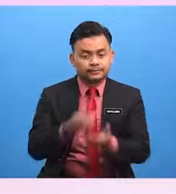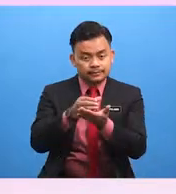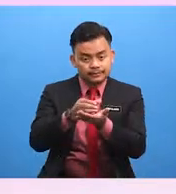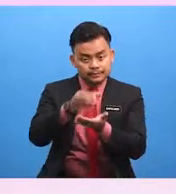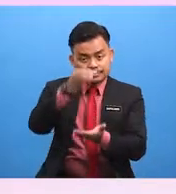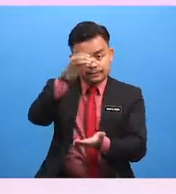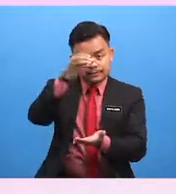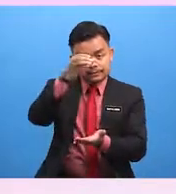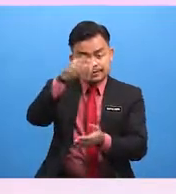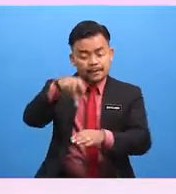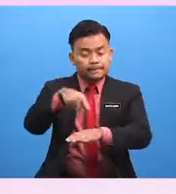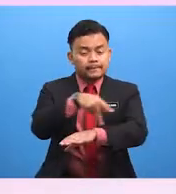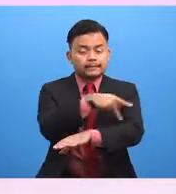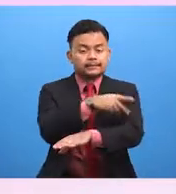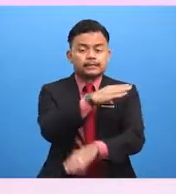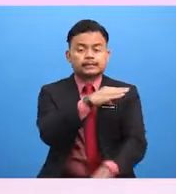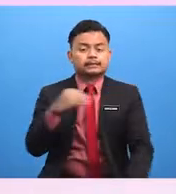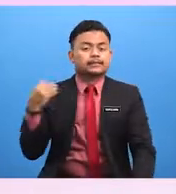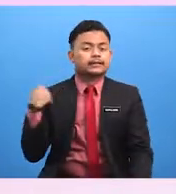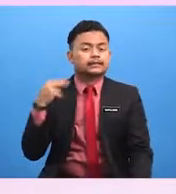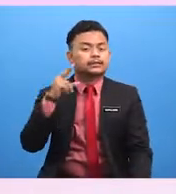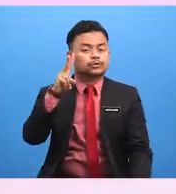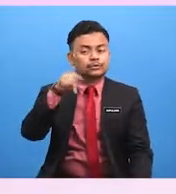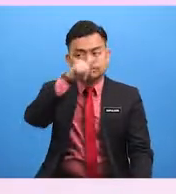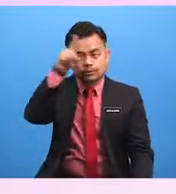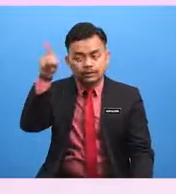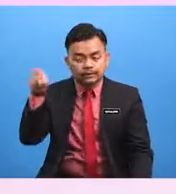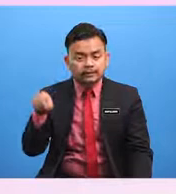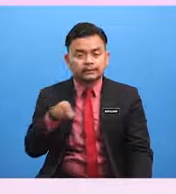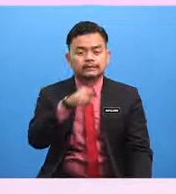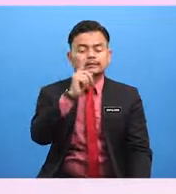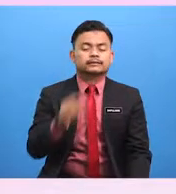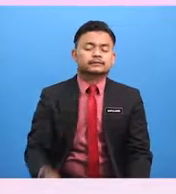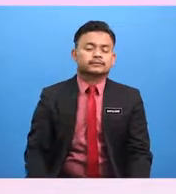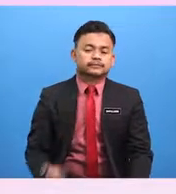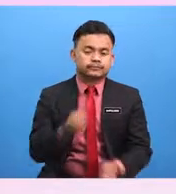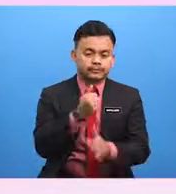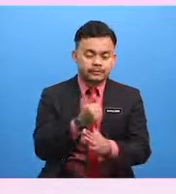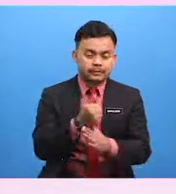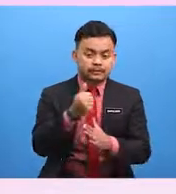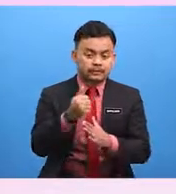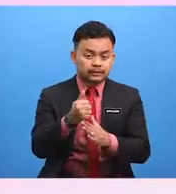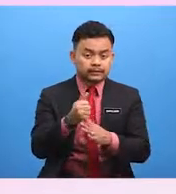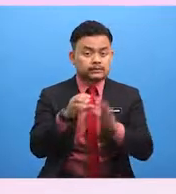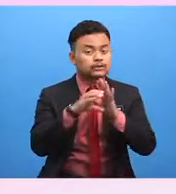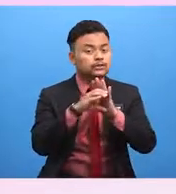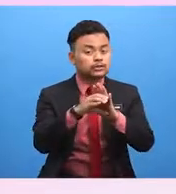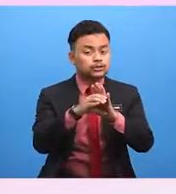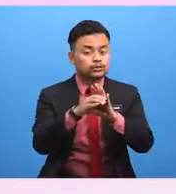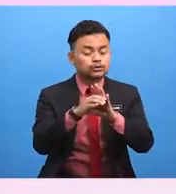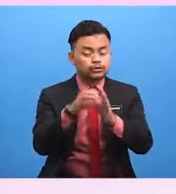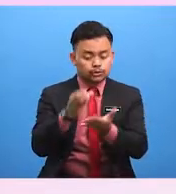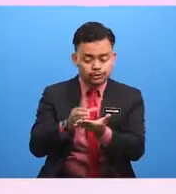berbentuk panjang dan mempunyai dua bulatan. Antara contoh objek yang